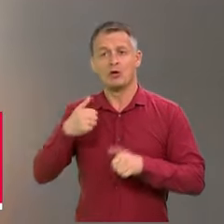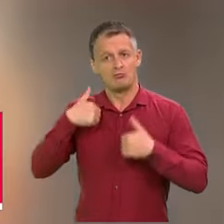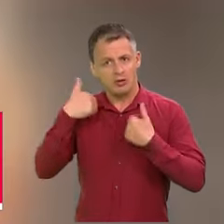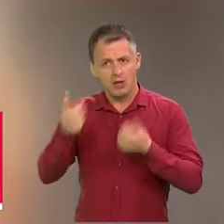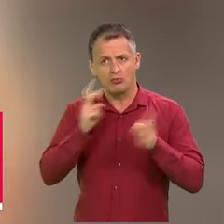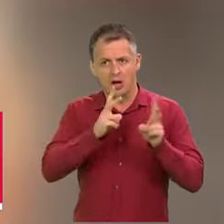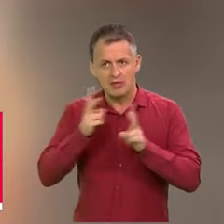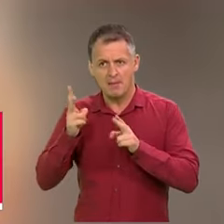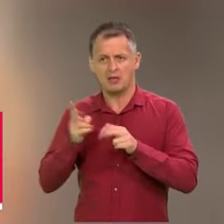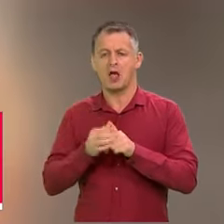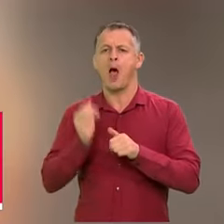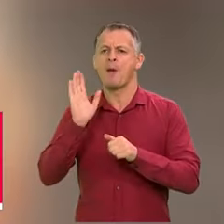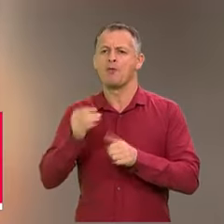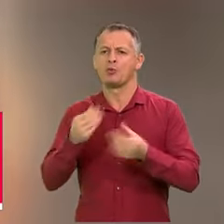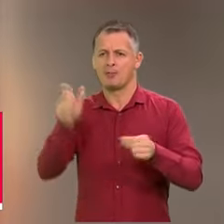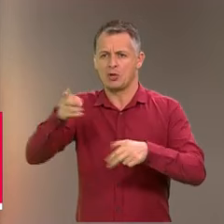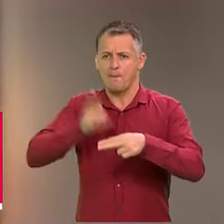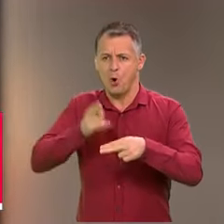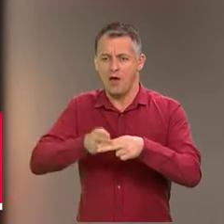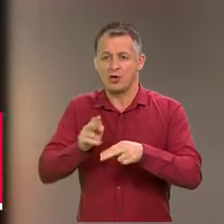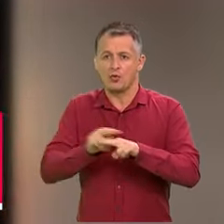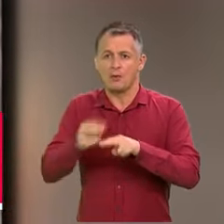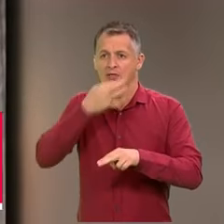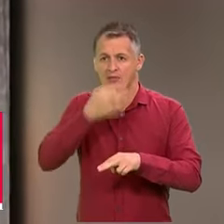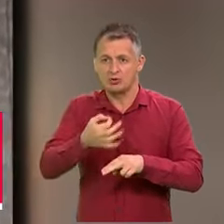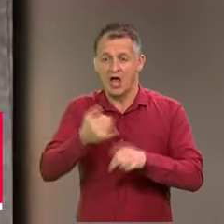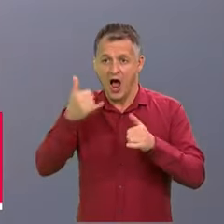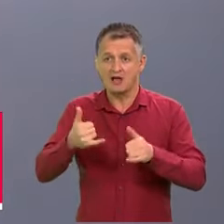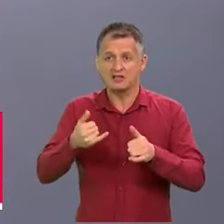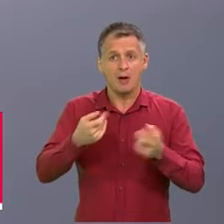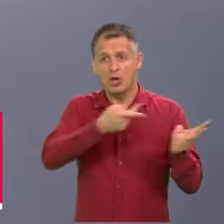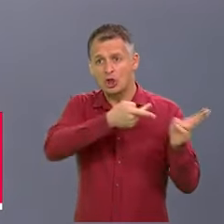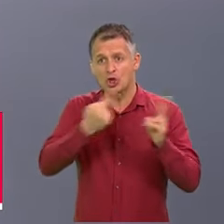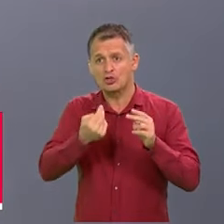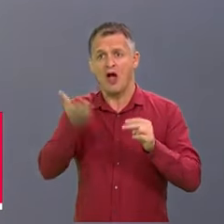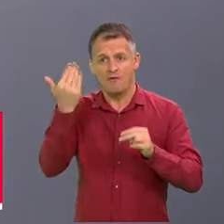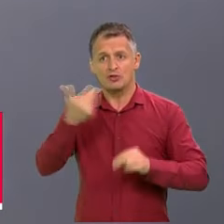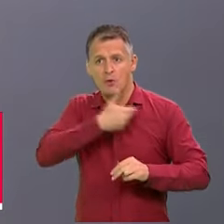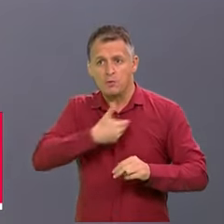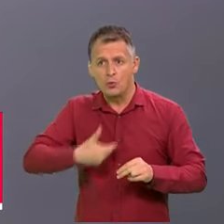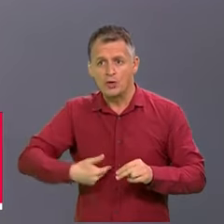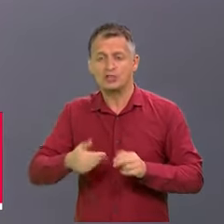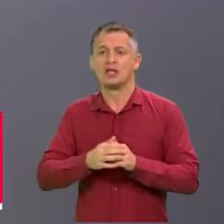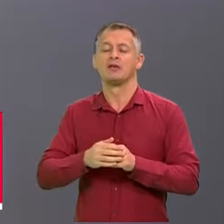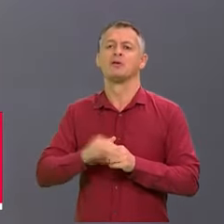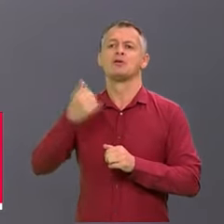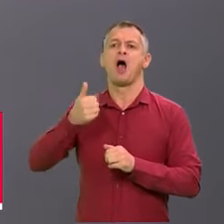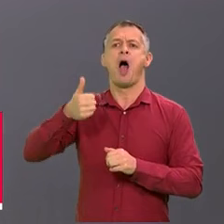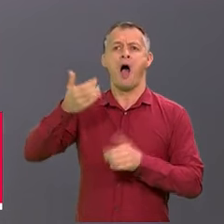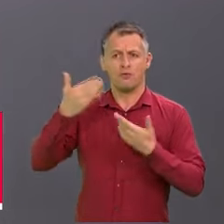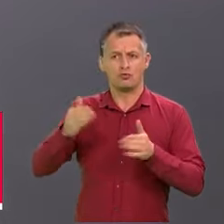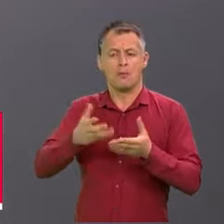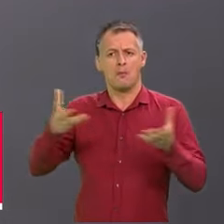avut mulți bolnavi astăzi din cauza că vă spun cum am spus, astăzi v-am întors din București și am avut un mare, mare eveniment la București, un